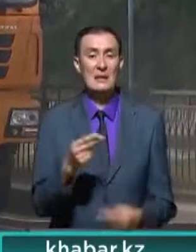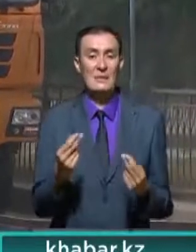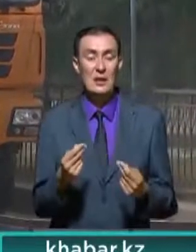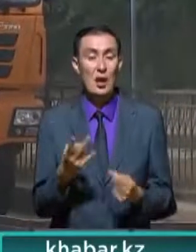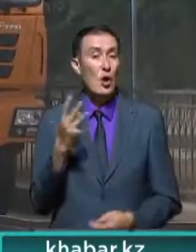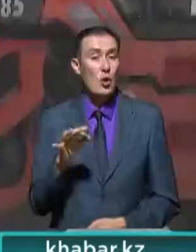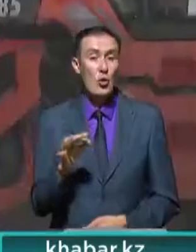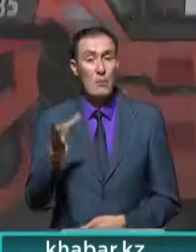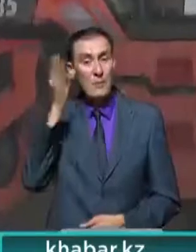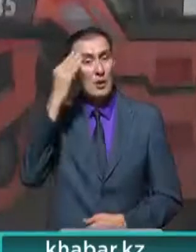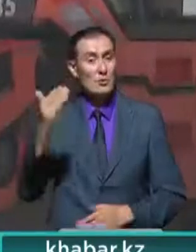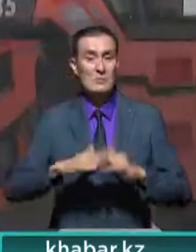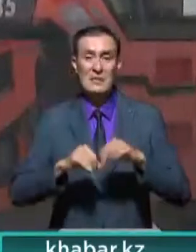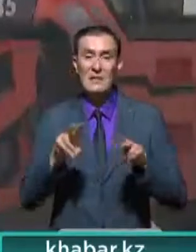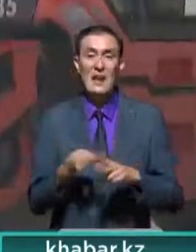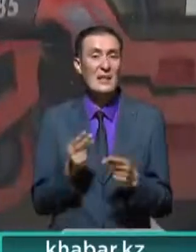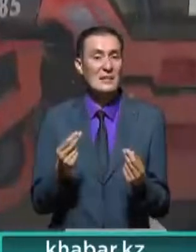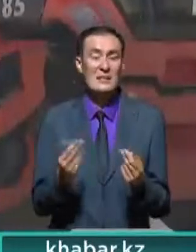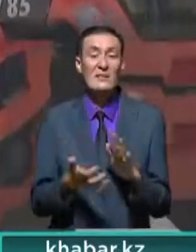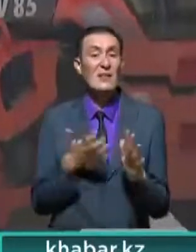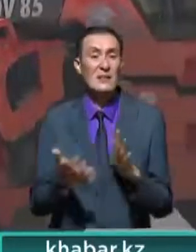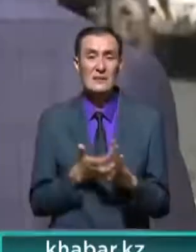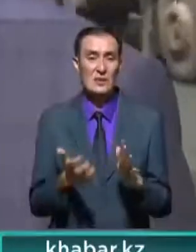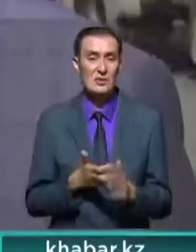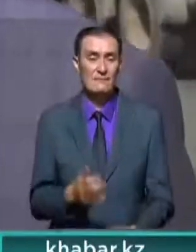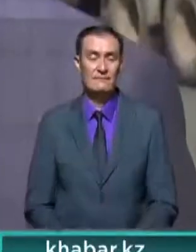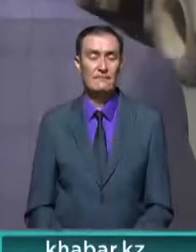Но, по мнению экспертов, этих средств недостаточно.